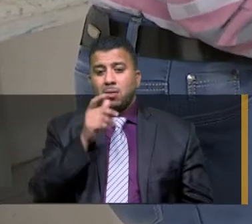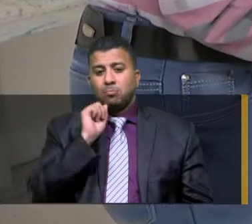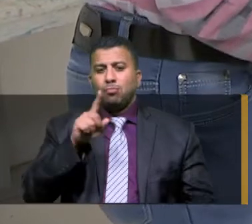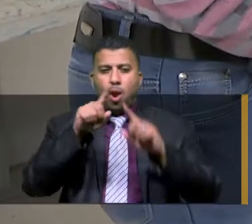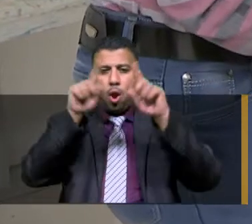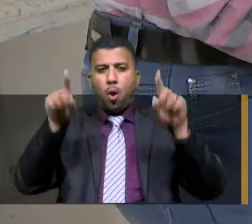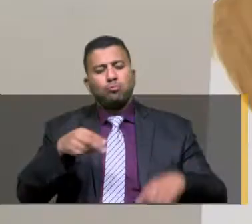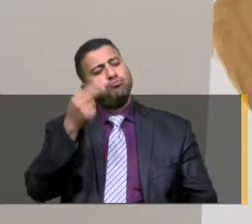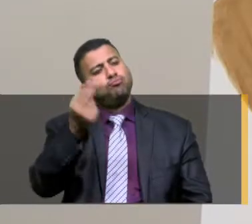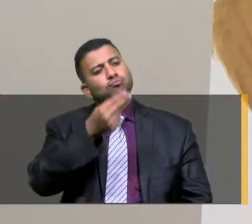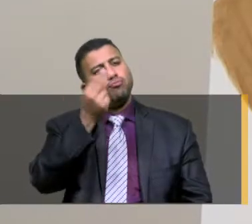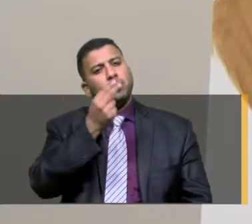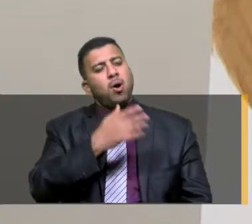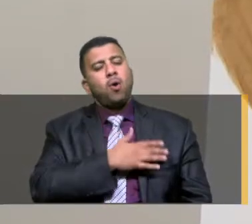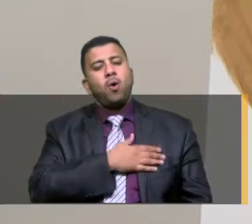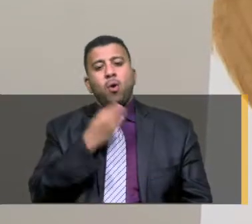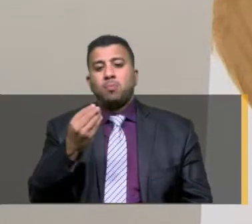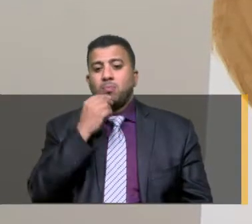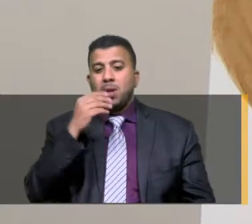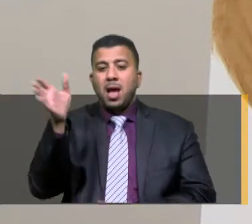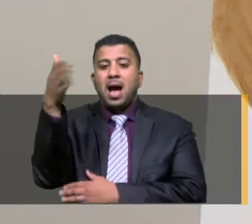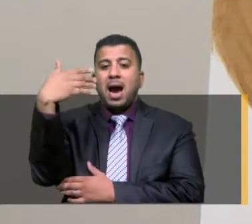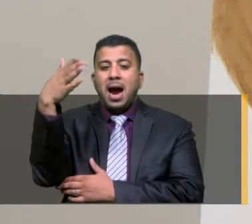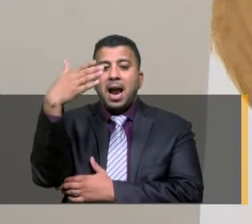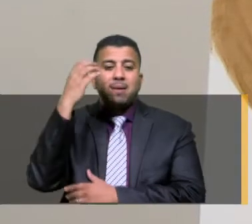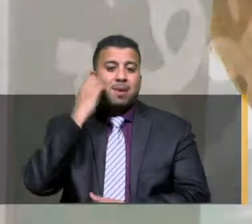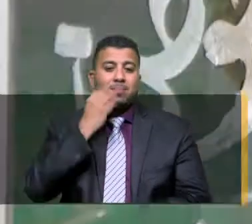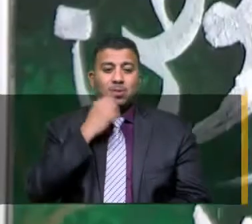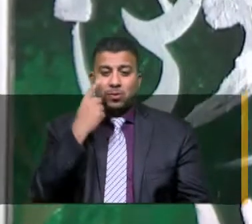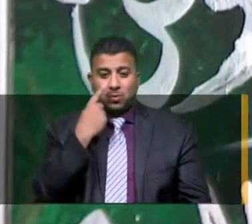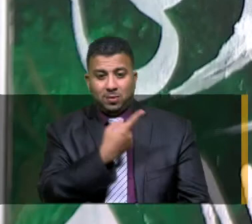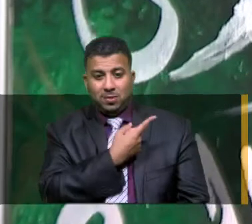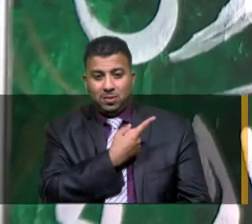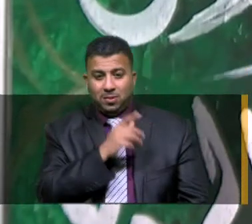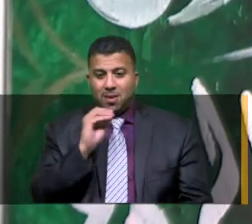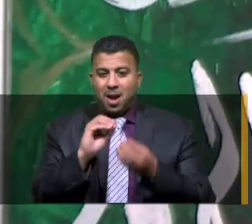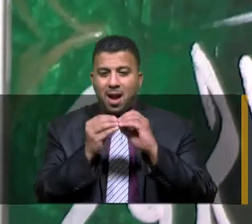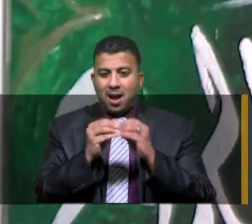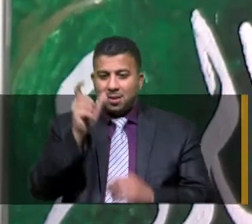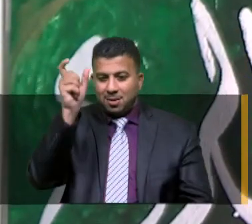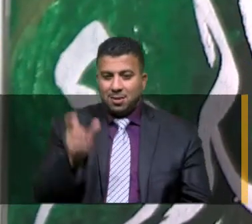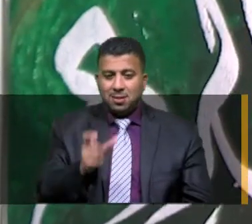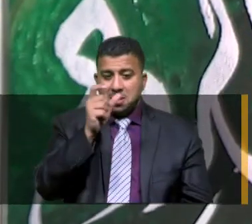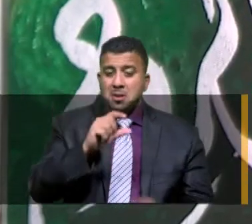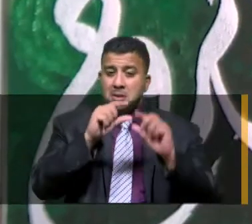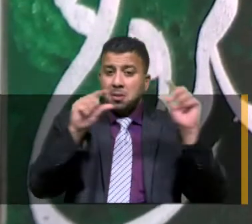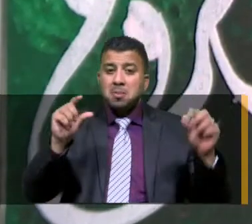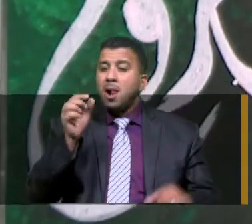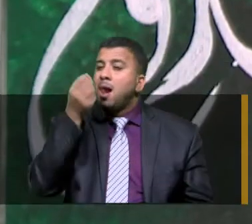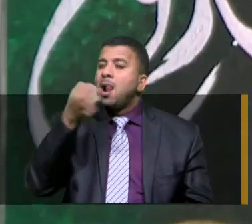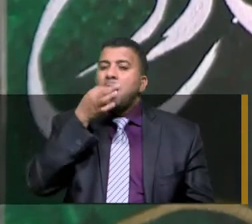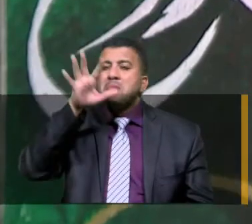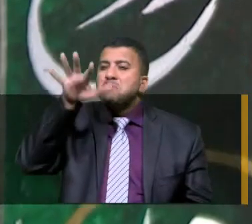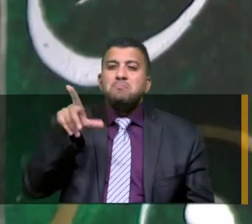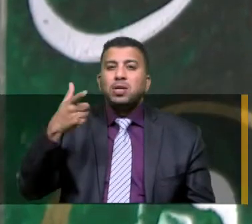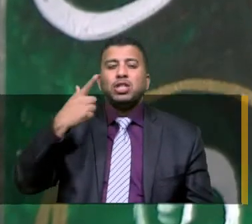بلوحاتهم. فهنا كان لون علم الدولة يغطي هذه اللوحة لتتزين بحكمة من حكم المغفور له بإذن